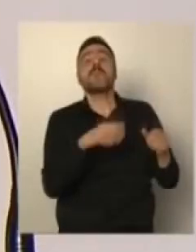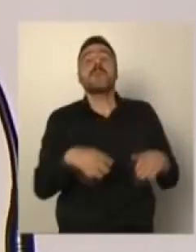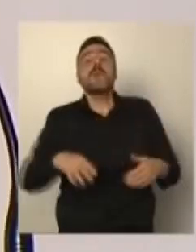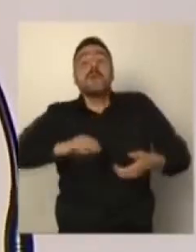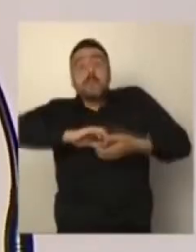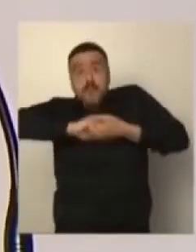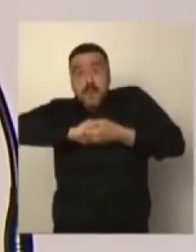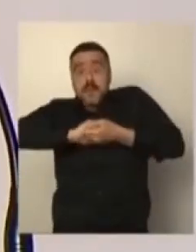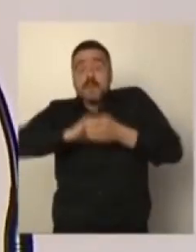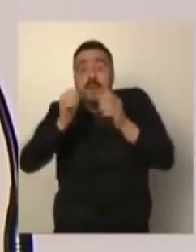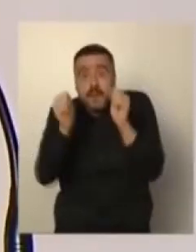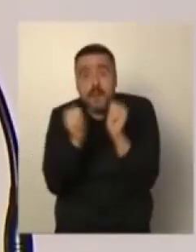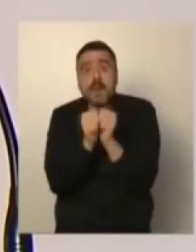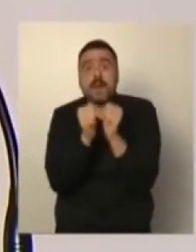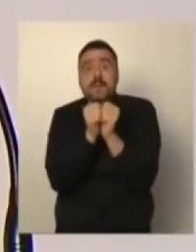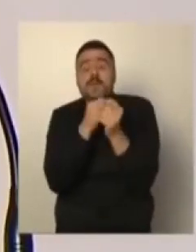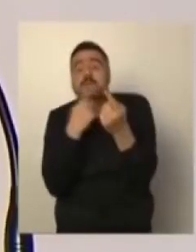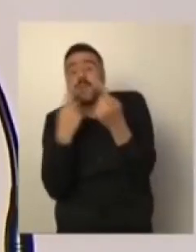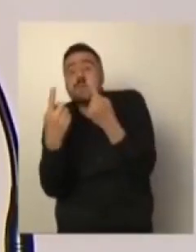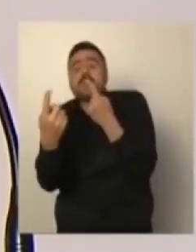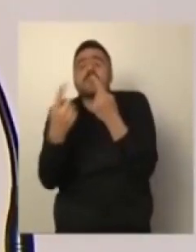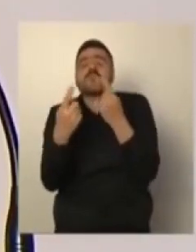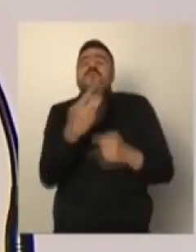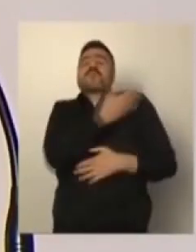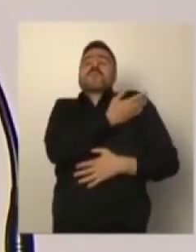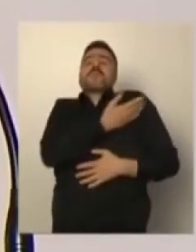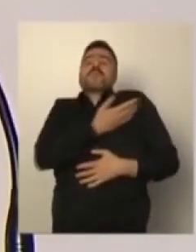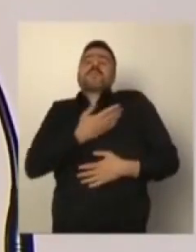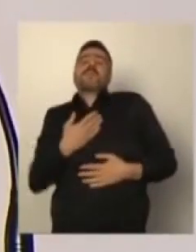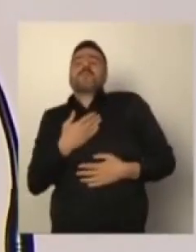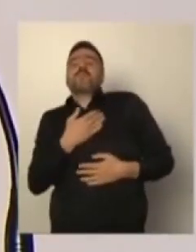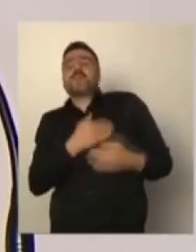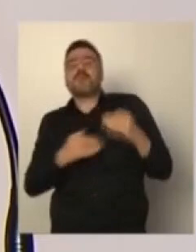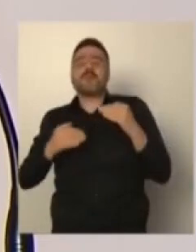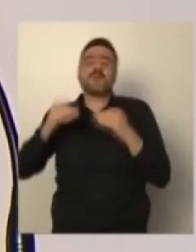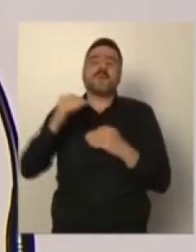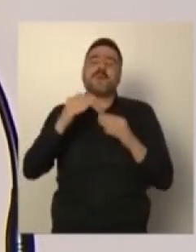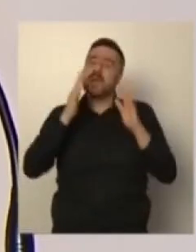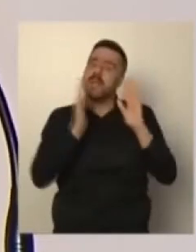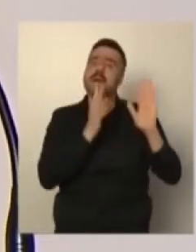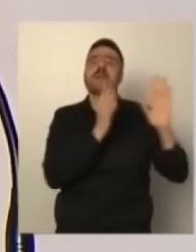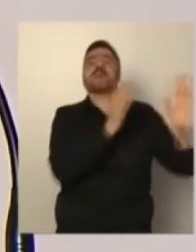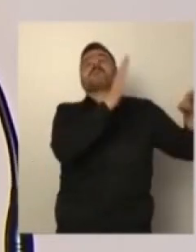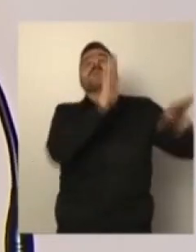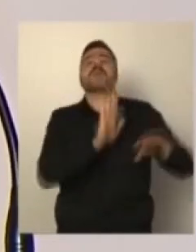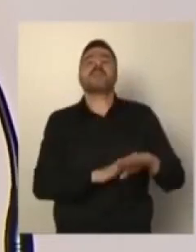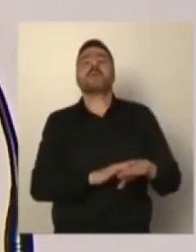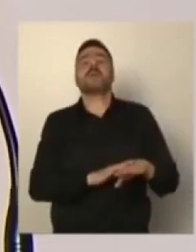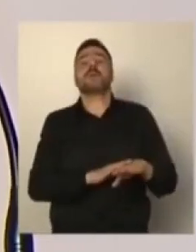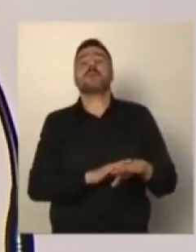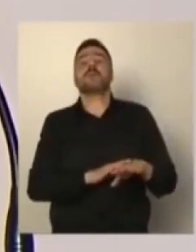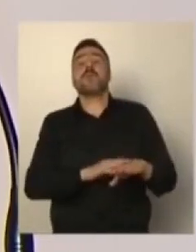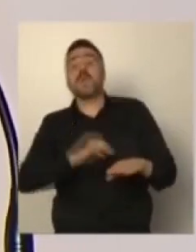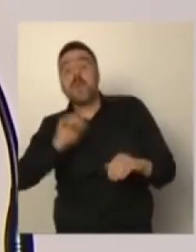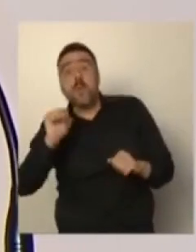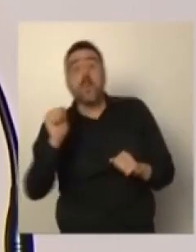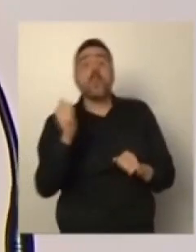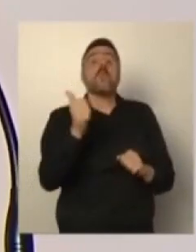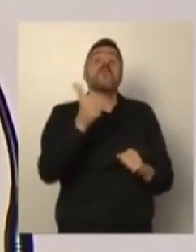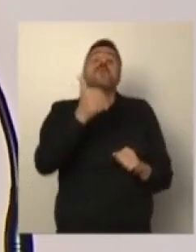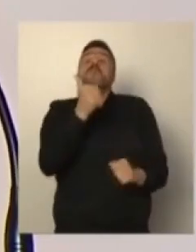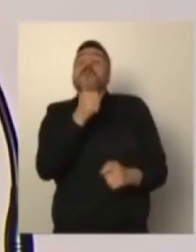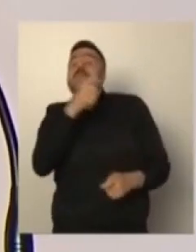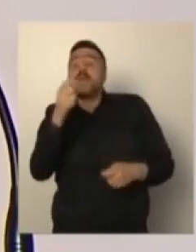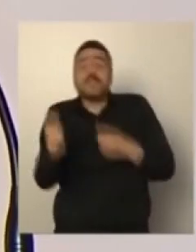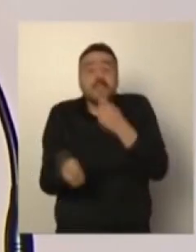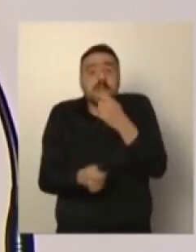beraberliğimizi, birbirimize duyduğumuz sevgiyi daim eyle. Allah'ım, kutsal değerler için